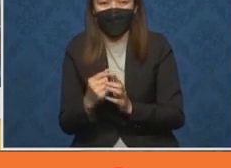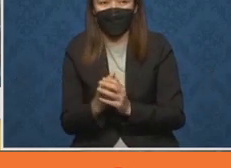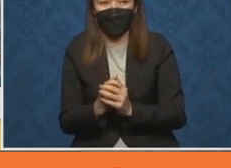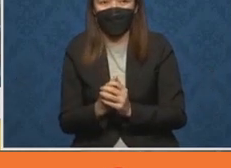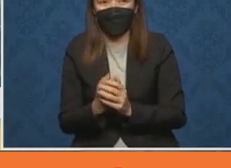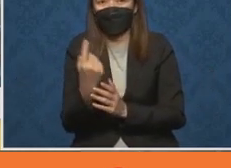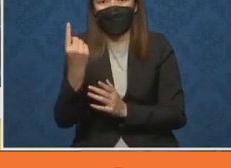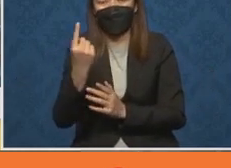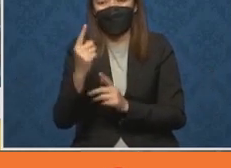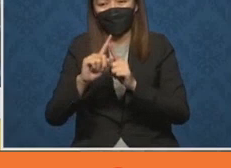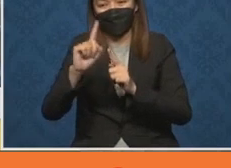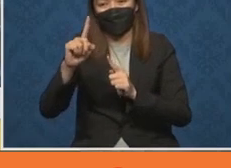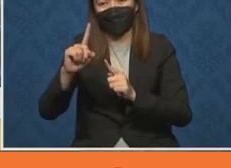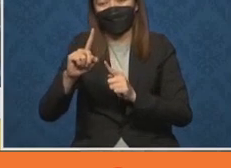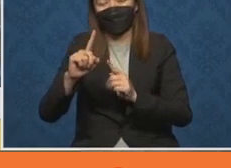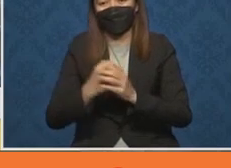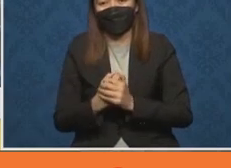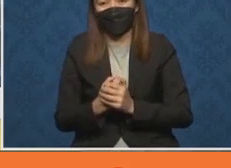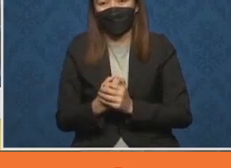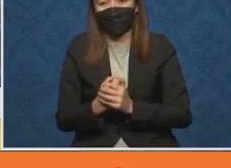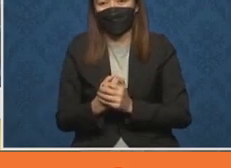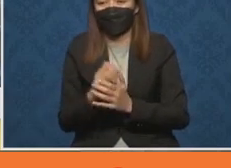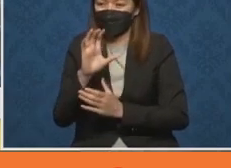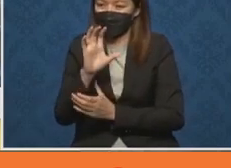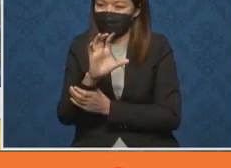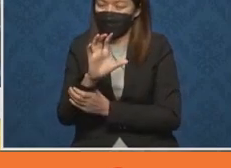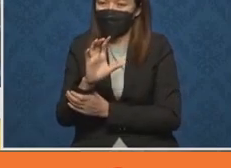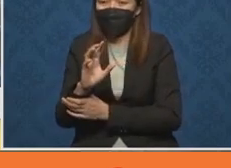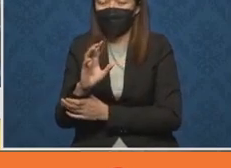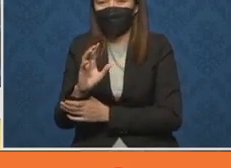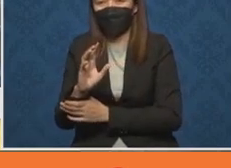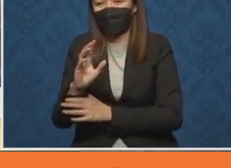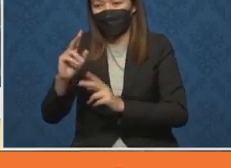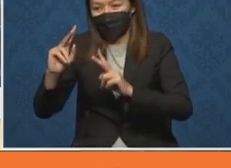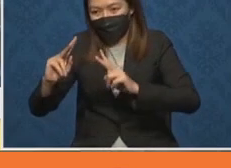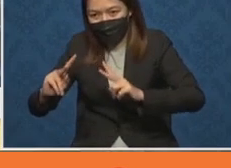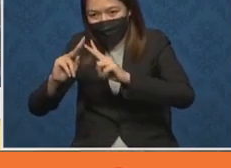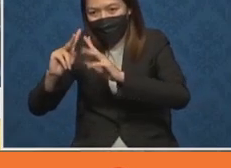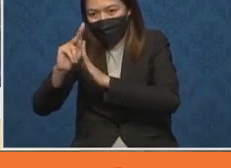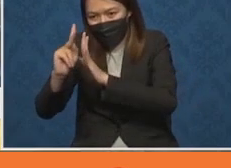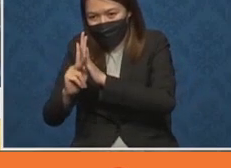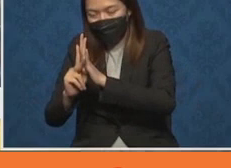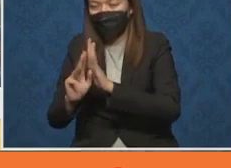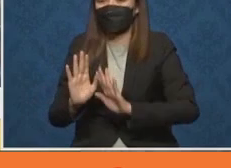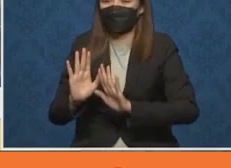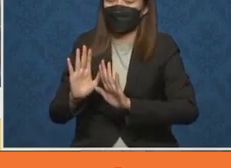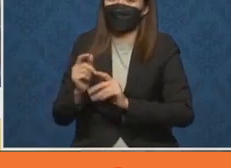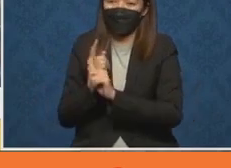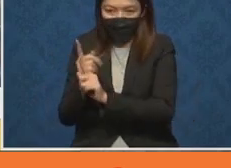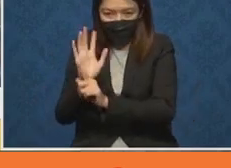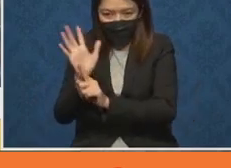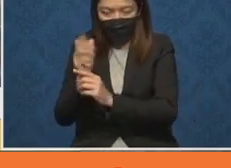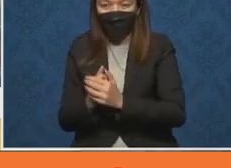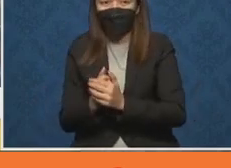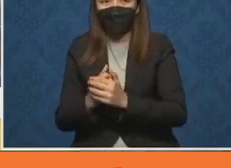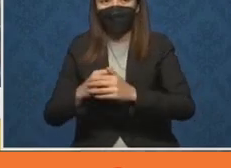เดียวขอหนึ่งให้ยกเว้นการใช้ปงครับกดกระสวงให้ใช้ปัครับผังเมืองรวมตามกดหมายว่าด้วยการผังเมือง